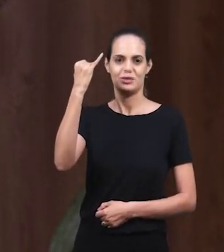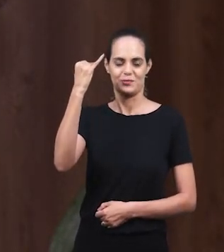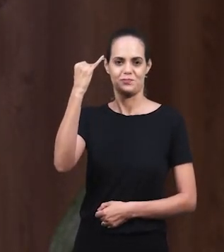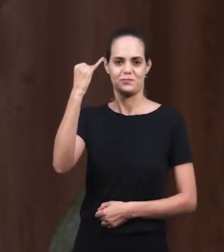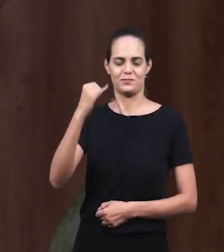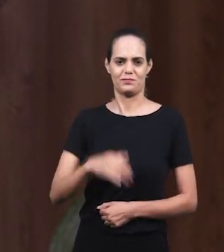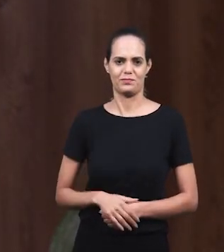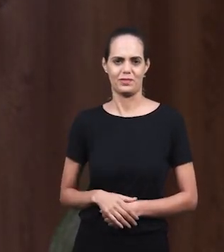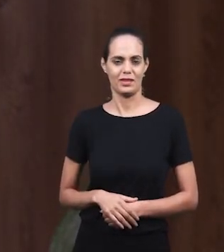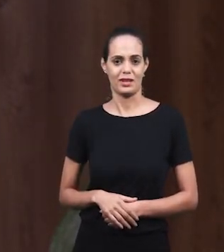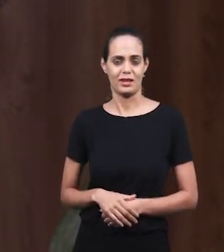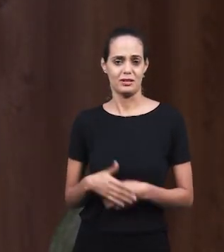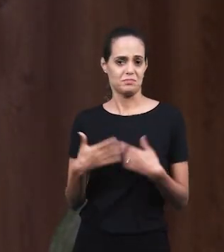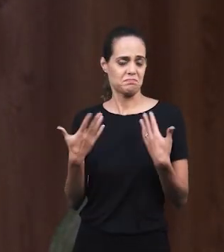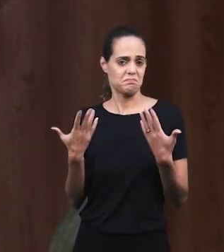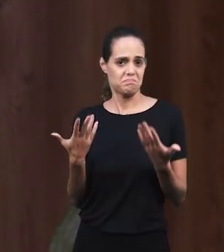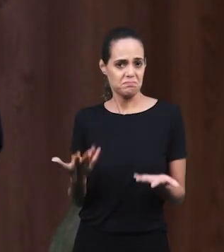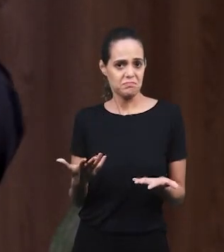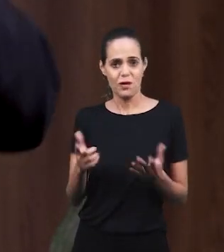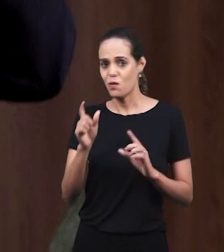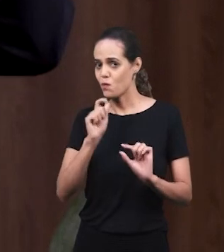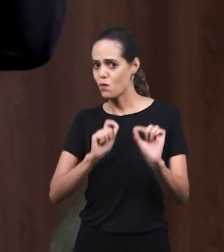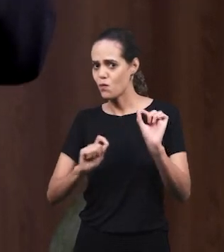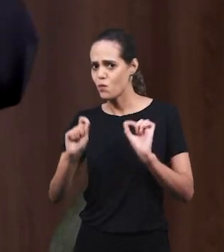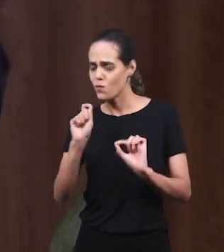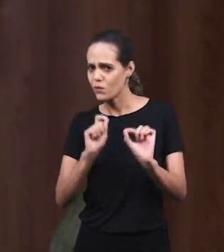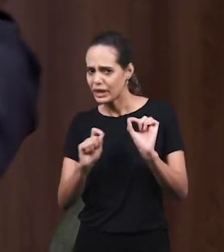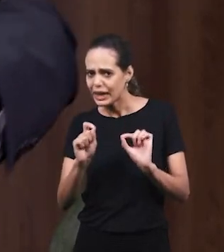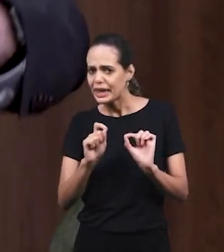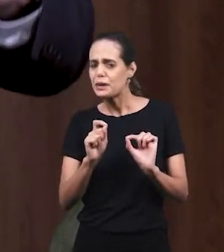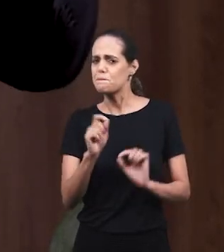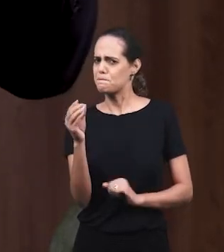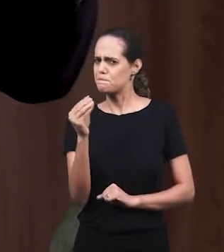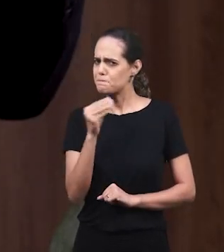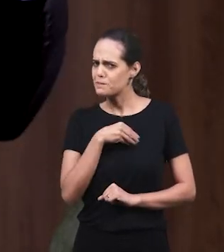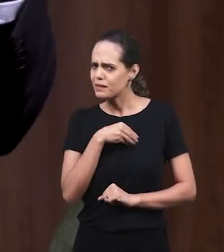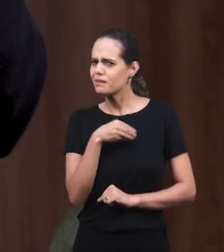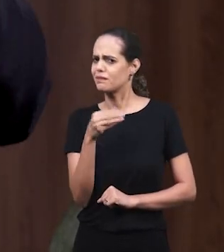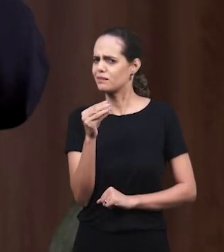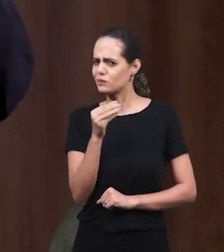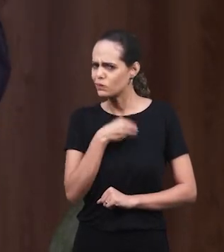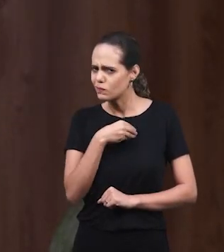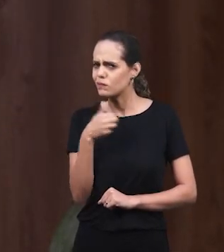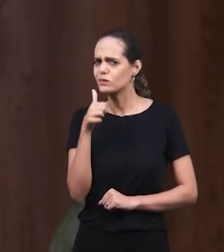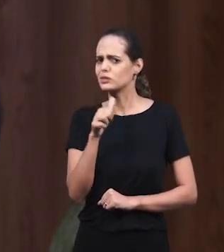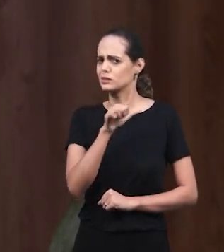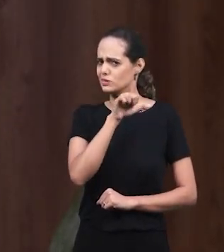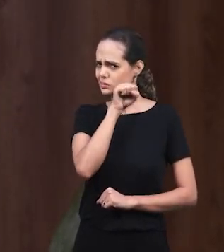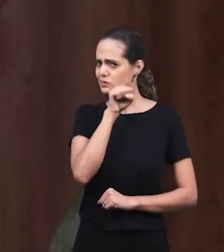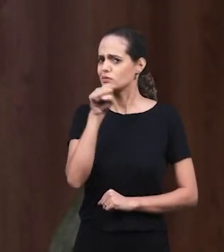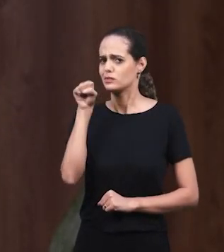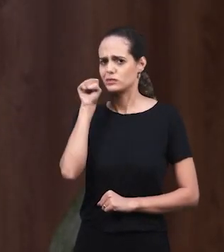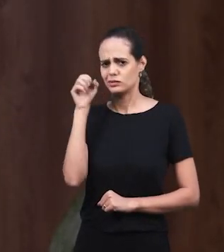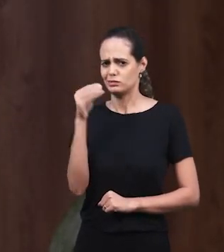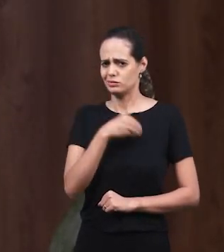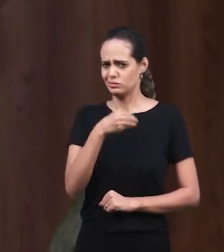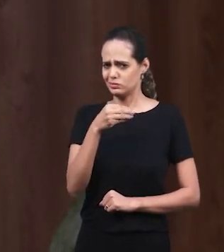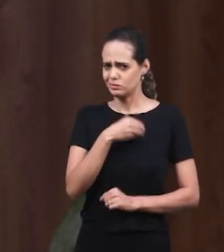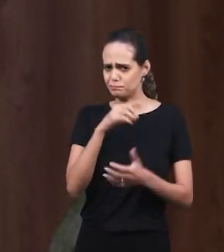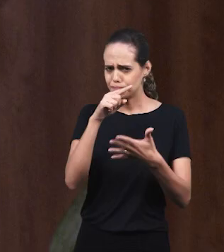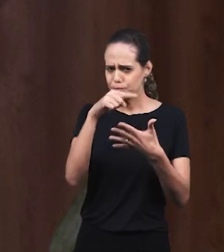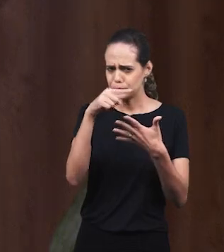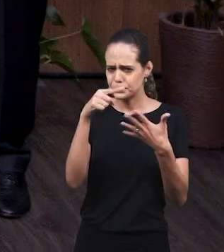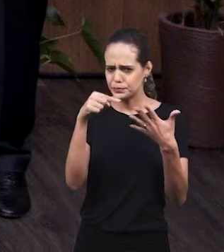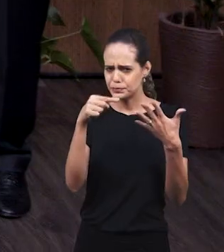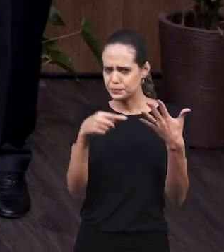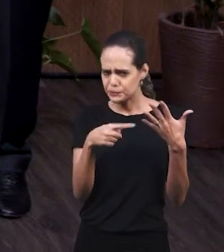sans qu'elle mérite, c'est le contraire. Elle était une pécheresse avec des choses erronées, mais elle a